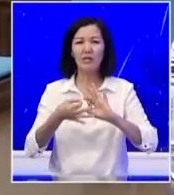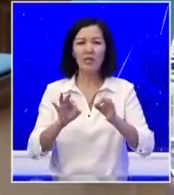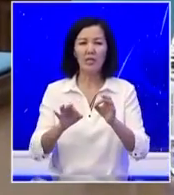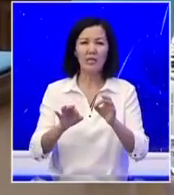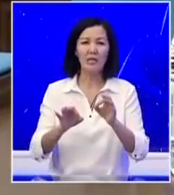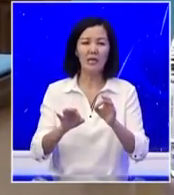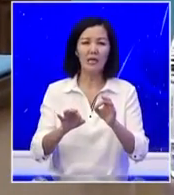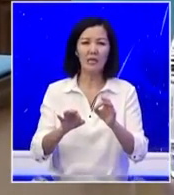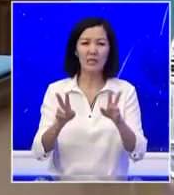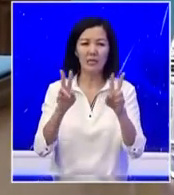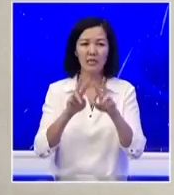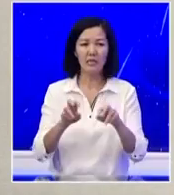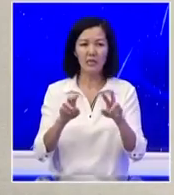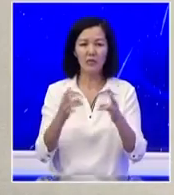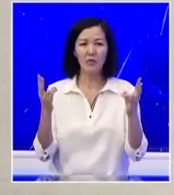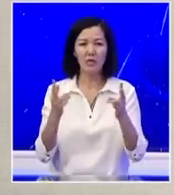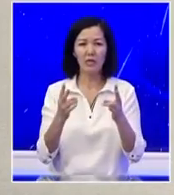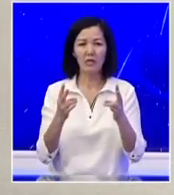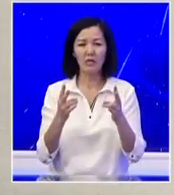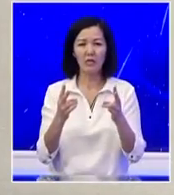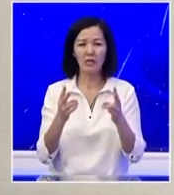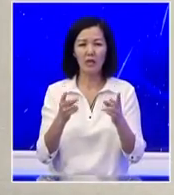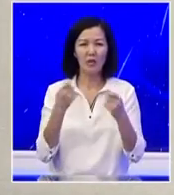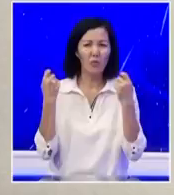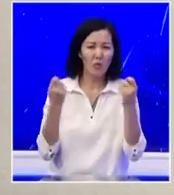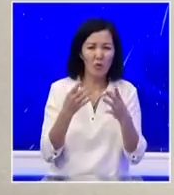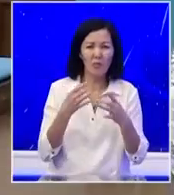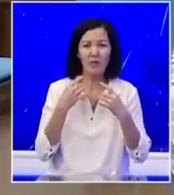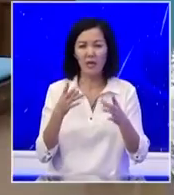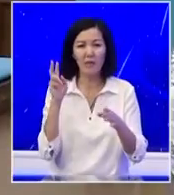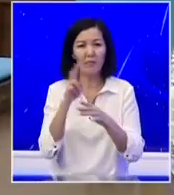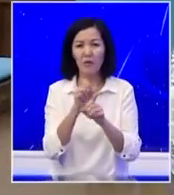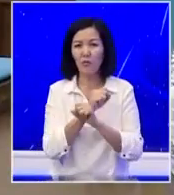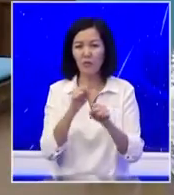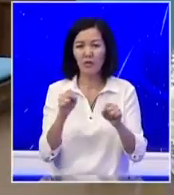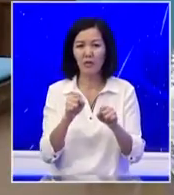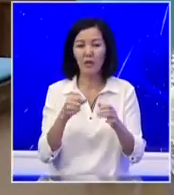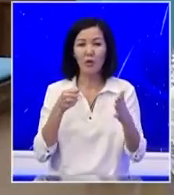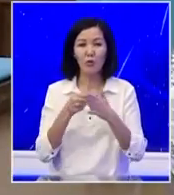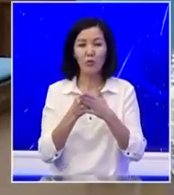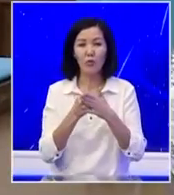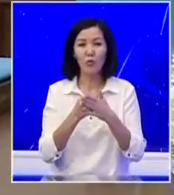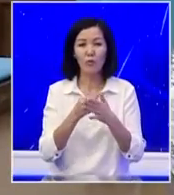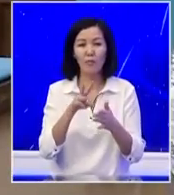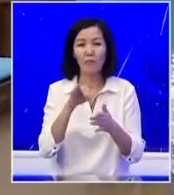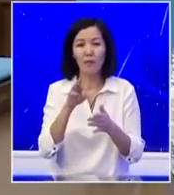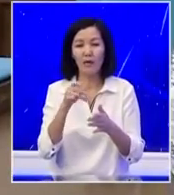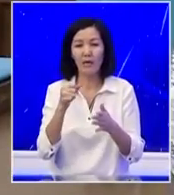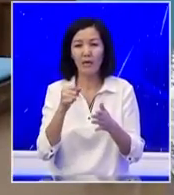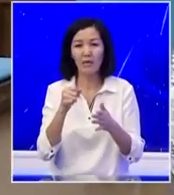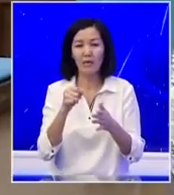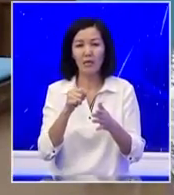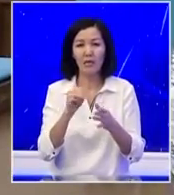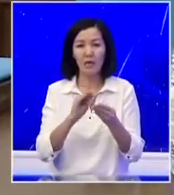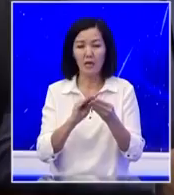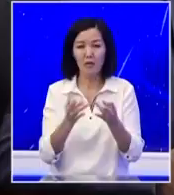Тоймен, Кудалка, вот эти все, никого не пропускать. Чип мы договорились, до конца мая сохраняем, да? Будем дальше